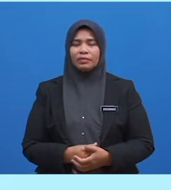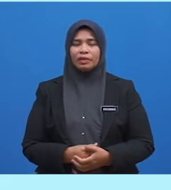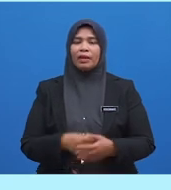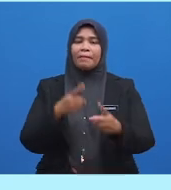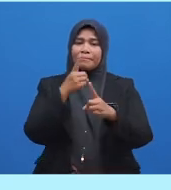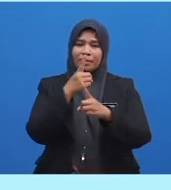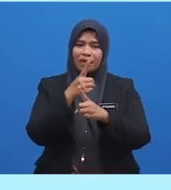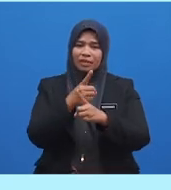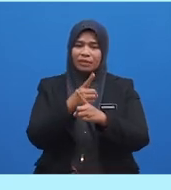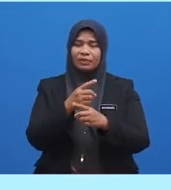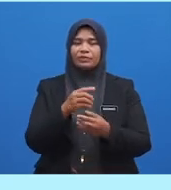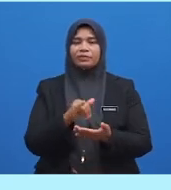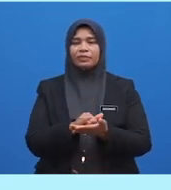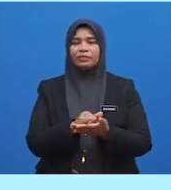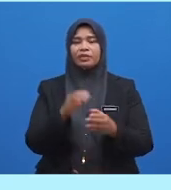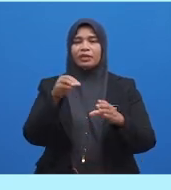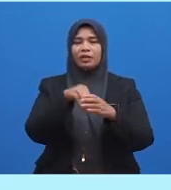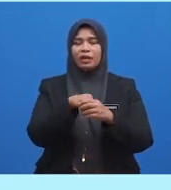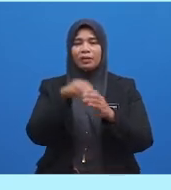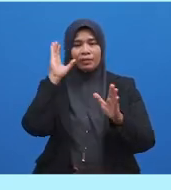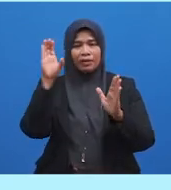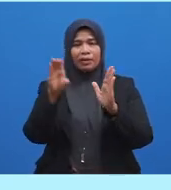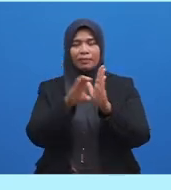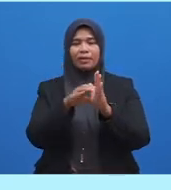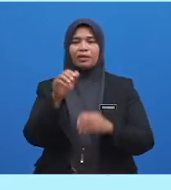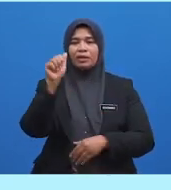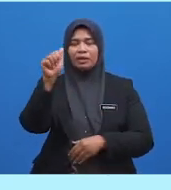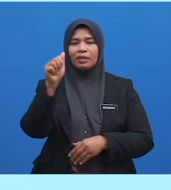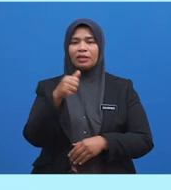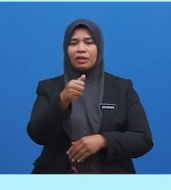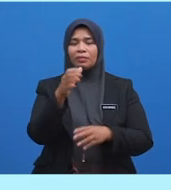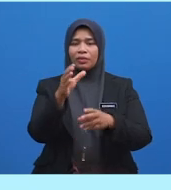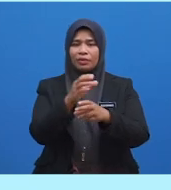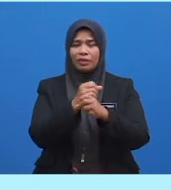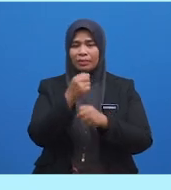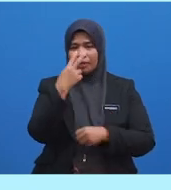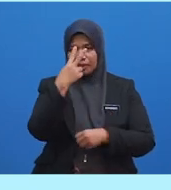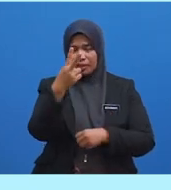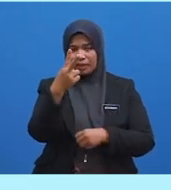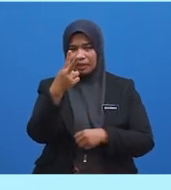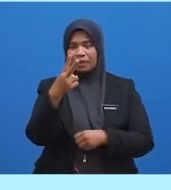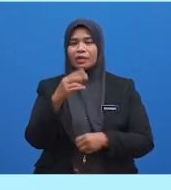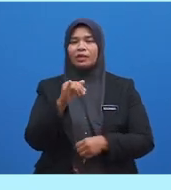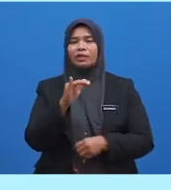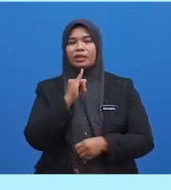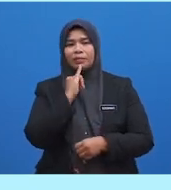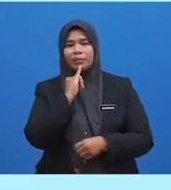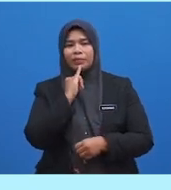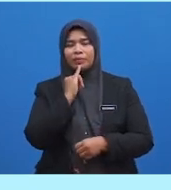betul tuh dalam gambar kamu dapat melihat ibu